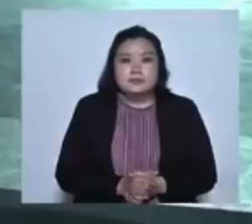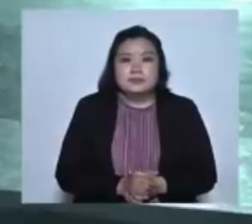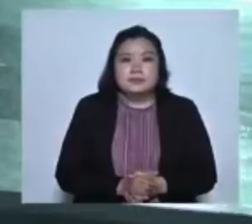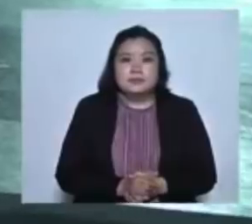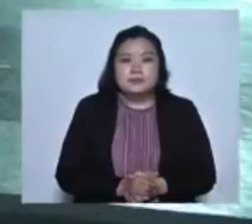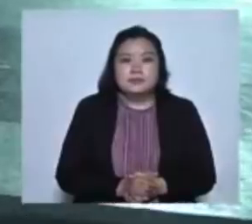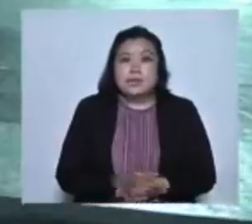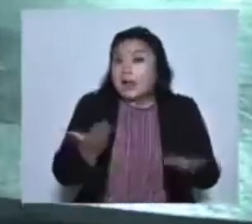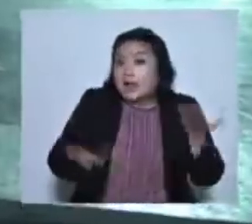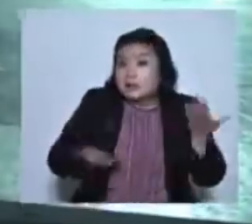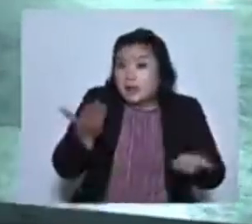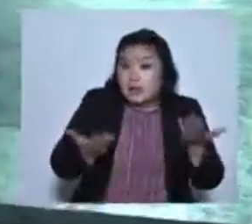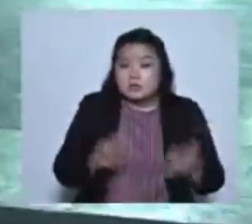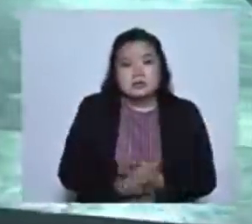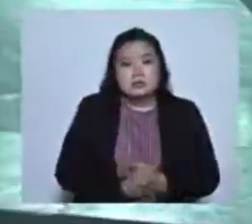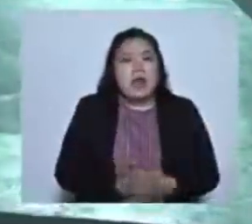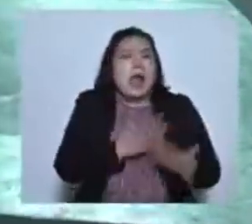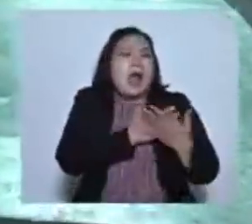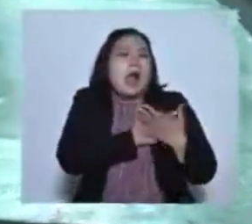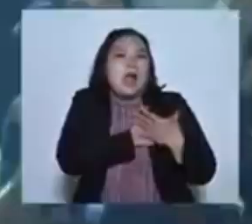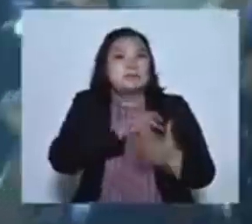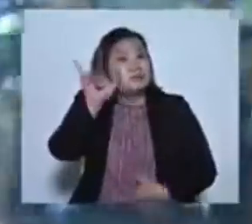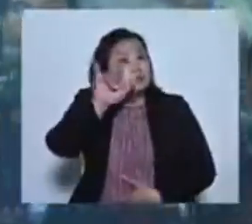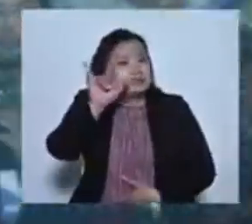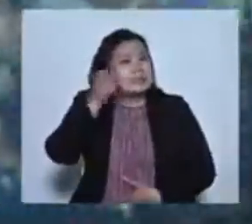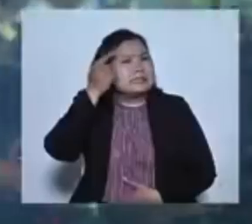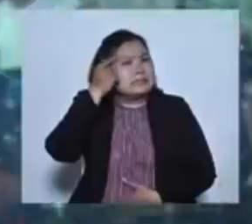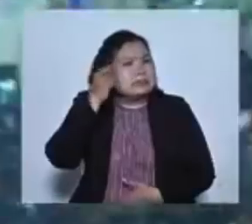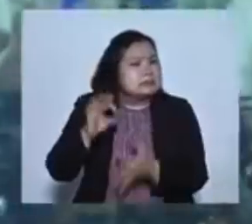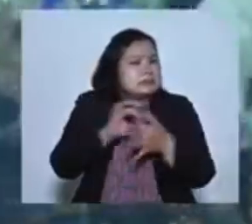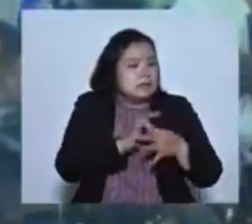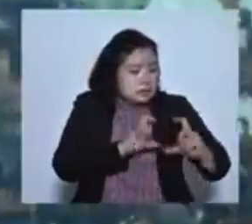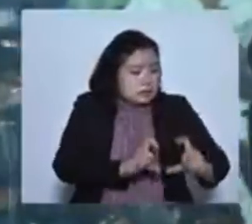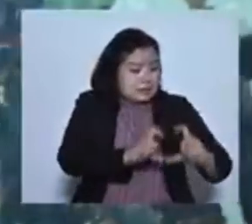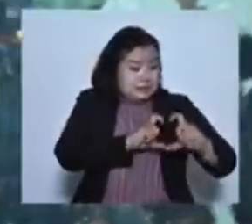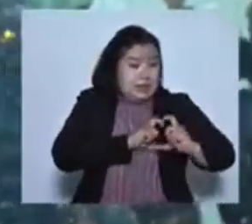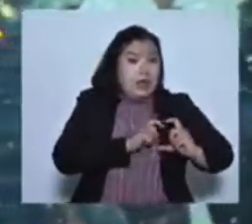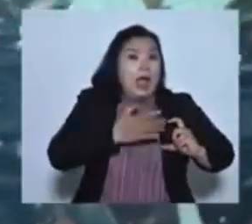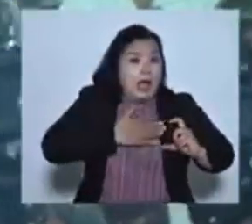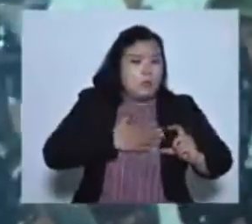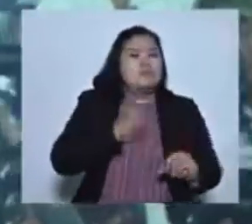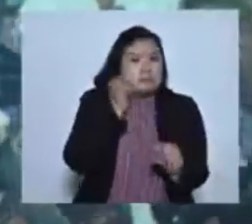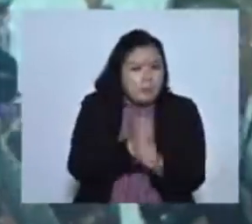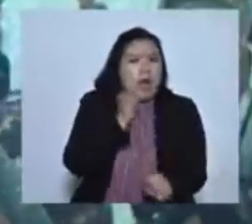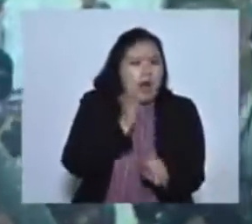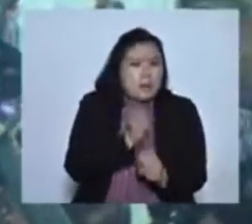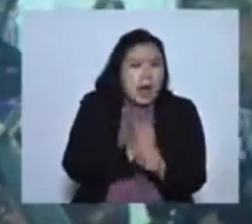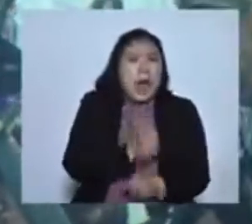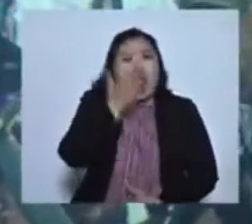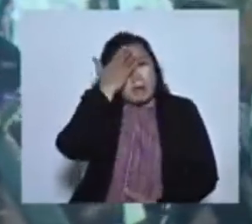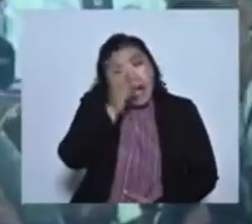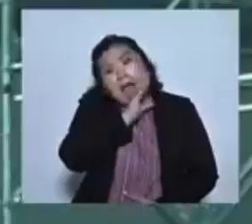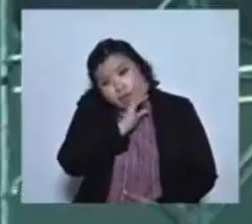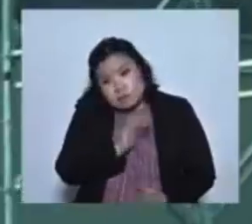จะมากจะน้อยสิ่งเหล่านี้คือกำลังใจให้ผมเราจะให้ผมกำลังใจให้ทุกคนก็ทำงานต่อไปถ้าเราไม่ทำแบบ